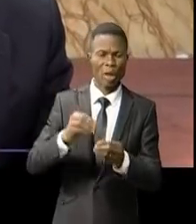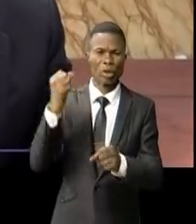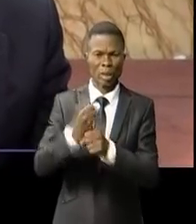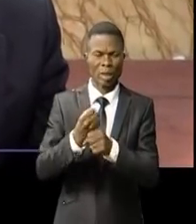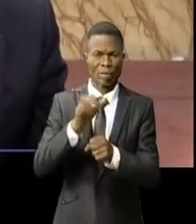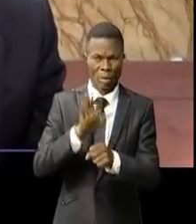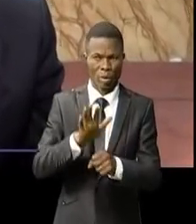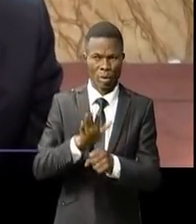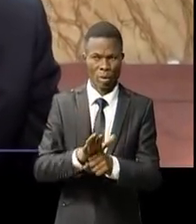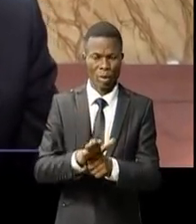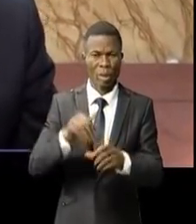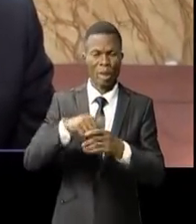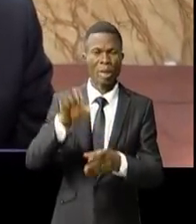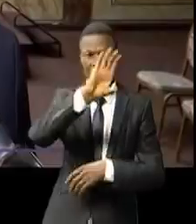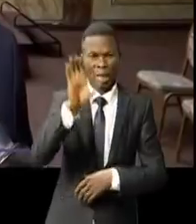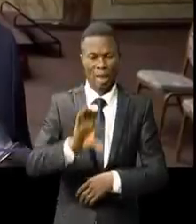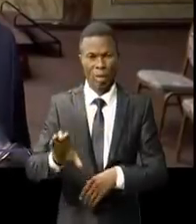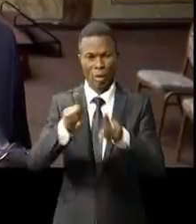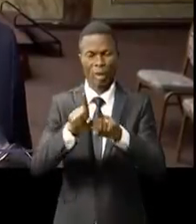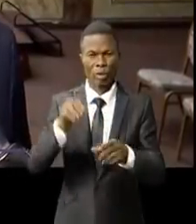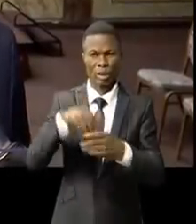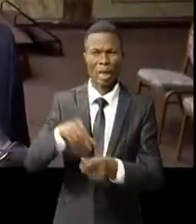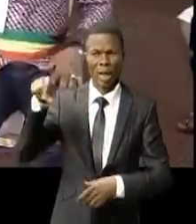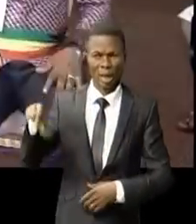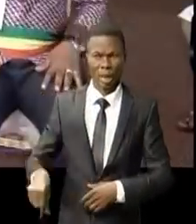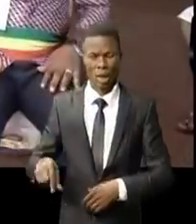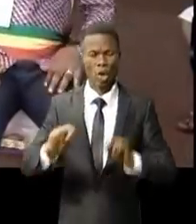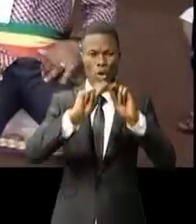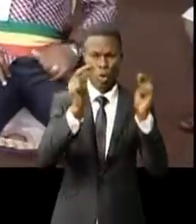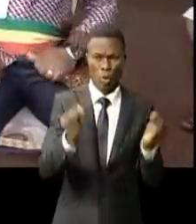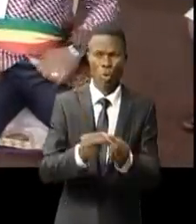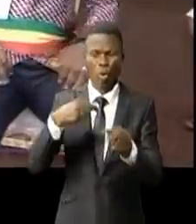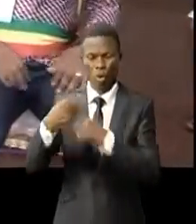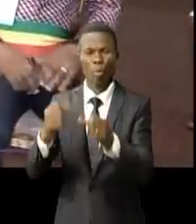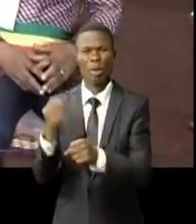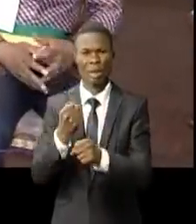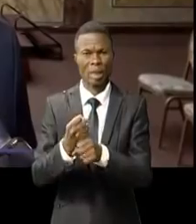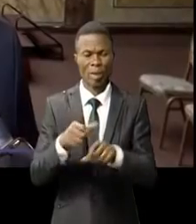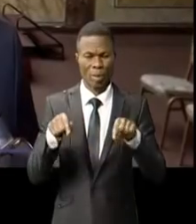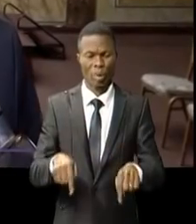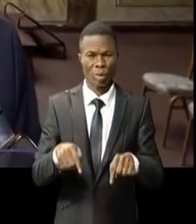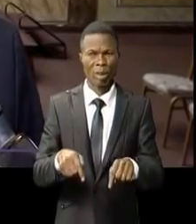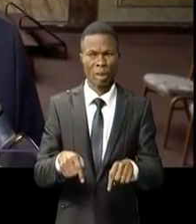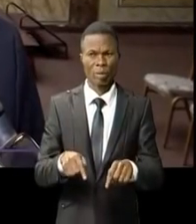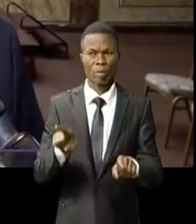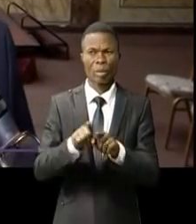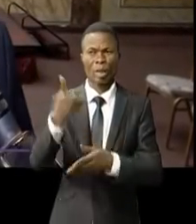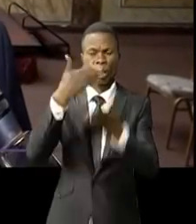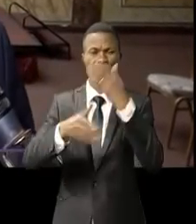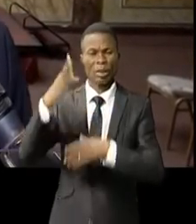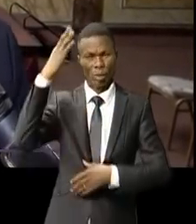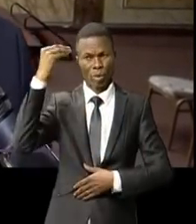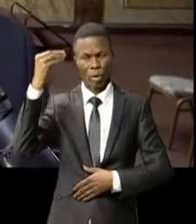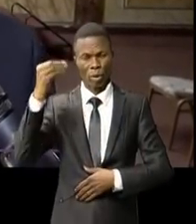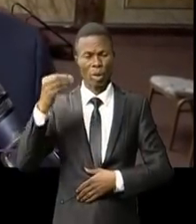au niveau de nos communes et quartiers. Deux commissions se sont mises tout de suite au travail. Nous sommes ici dans le cadre des échanges entre